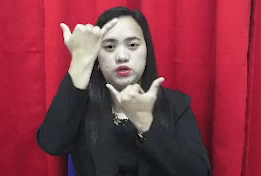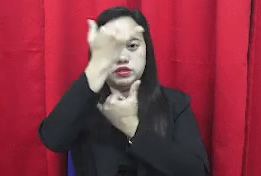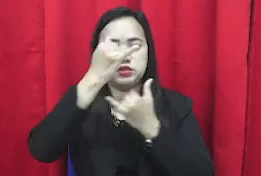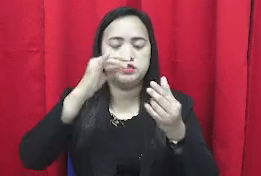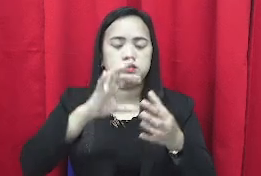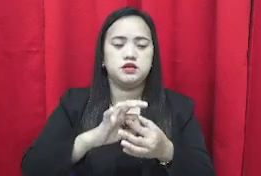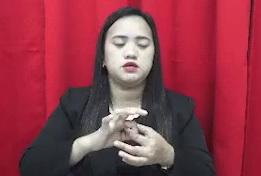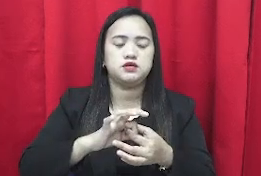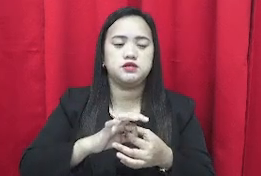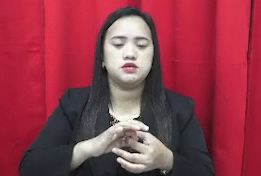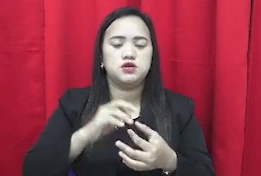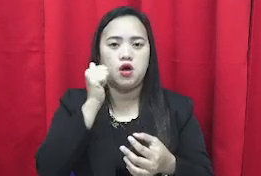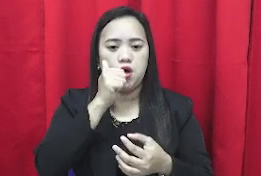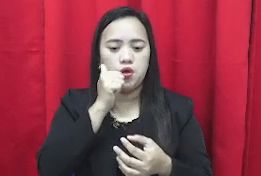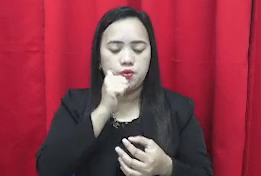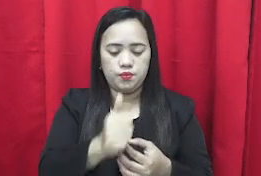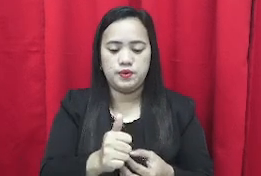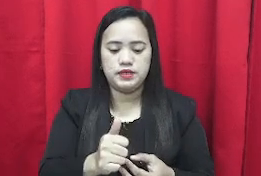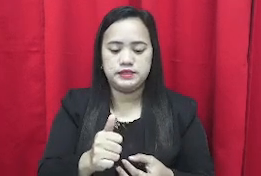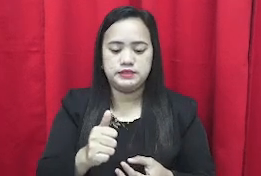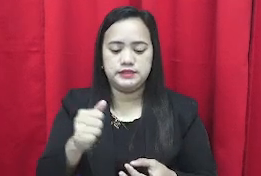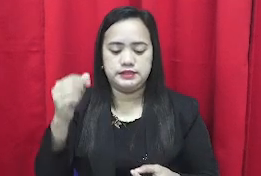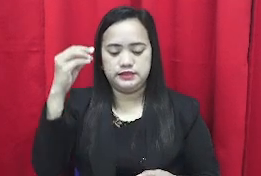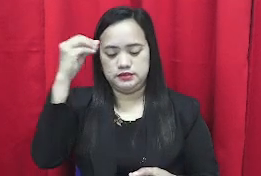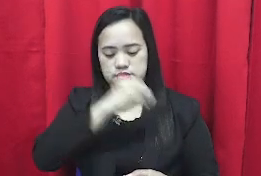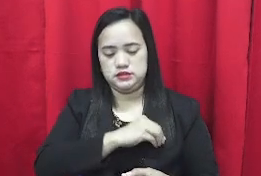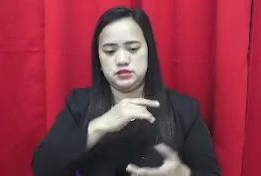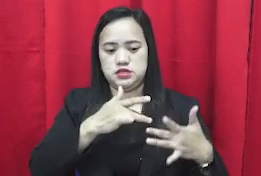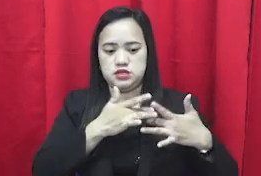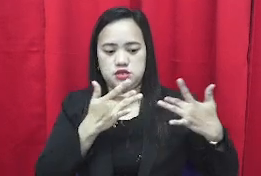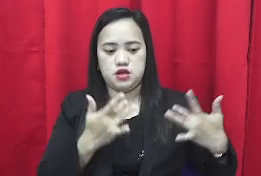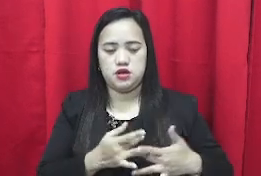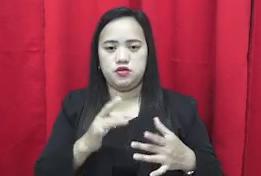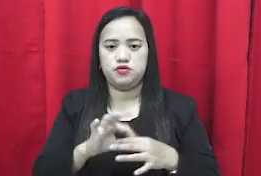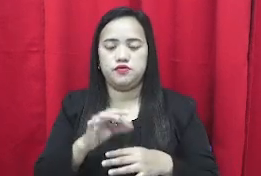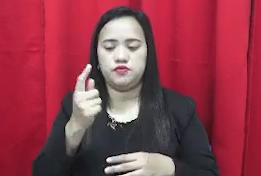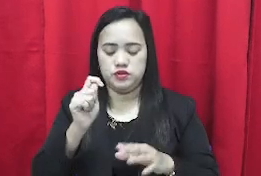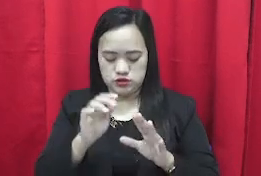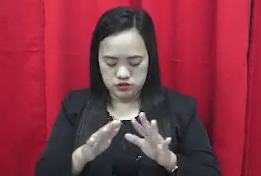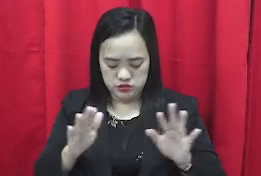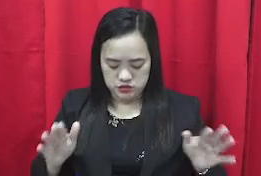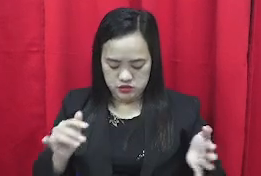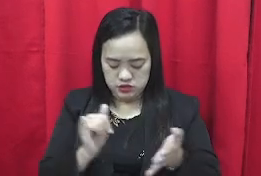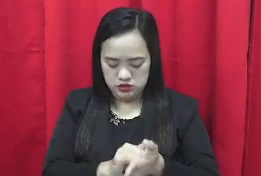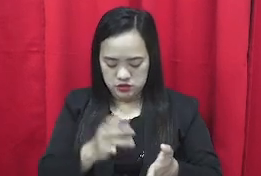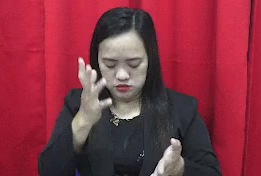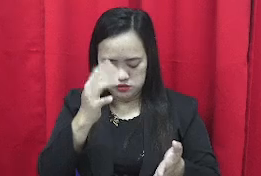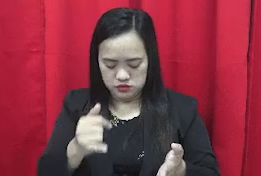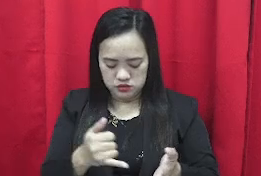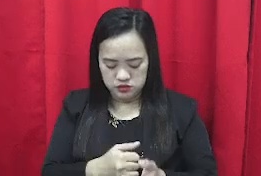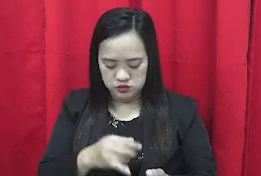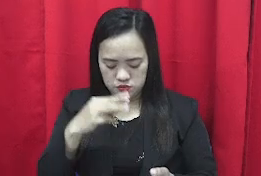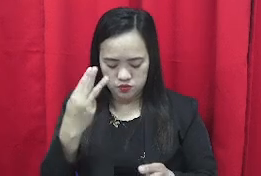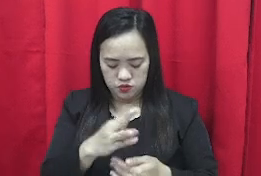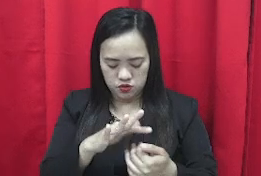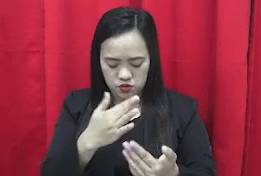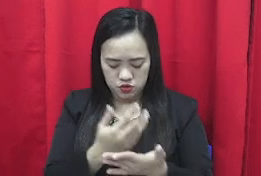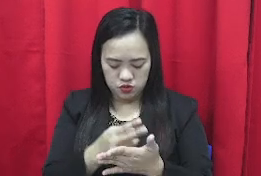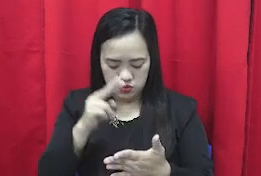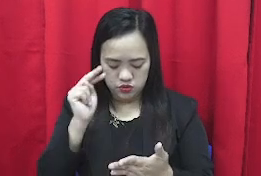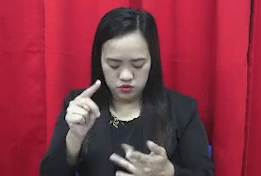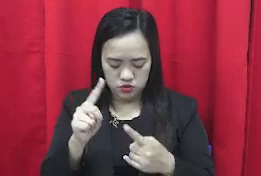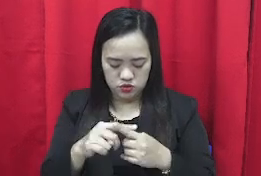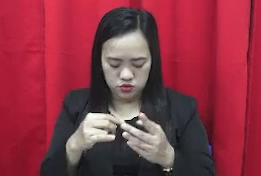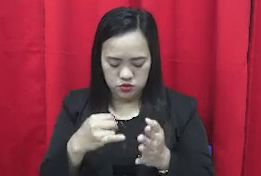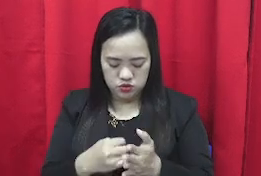Rod of correction shall drive it far from him Kaya nga ah kinakailangan natin alam natin na ito ay